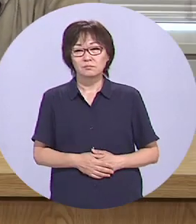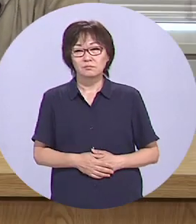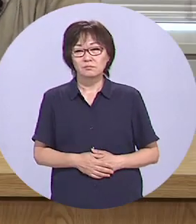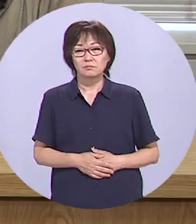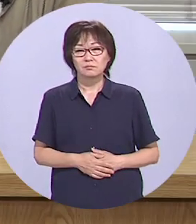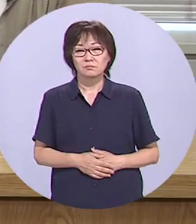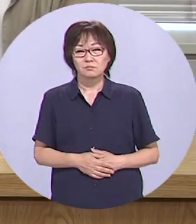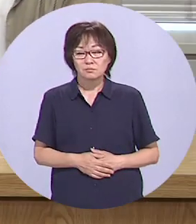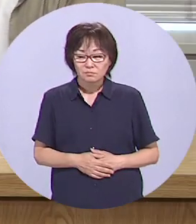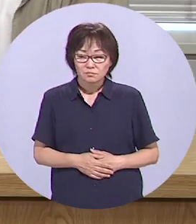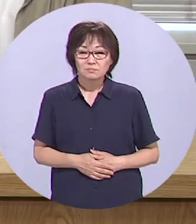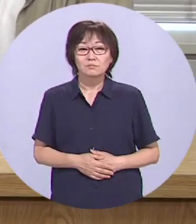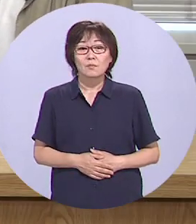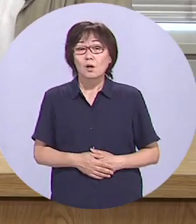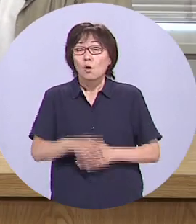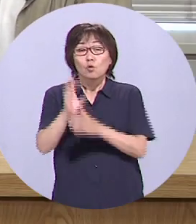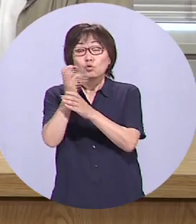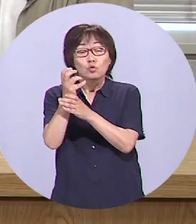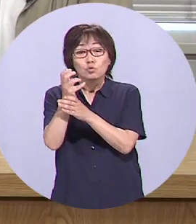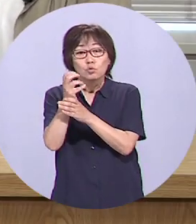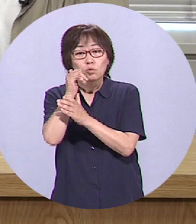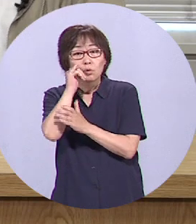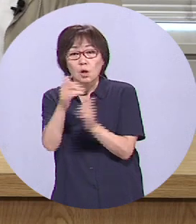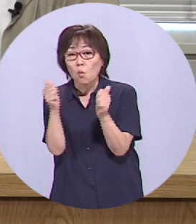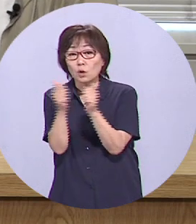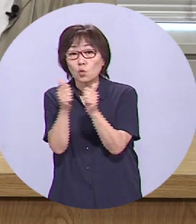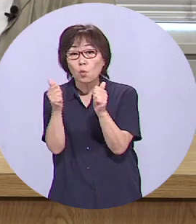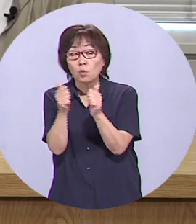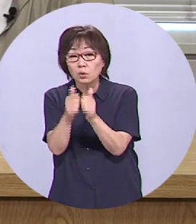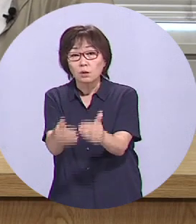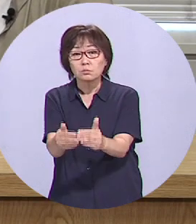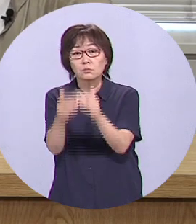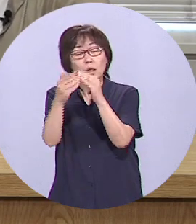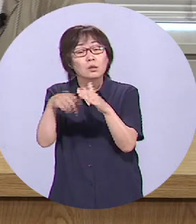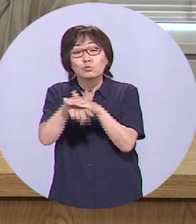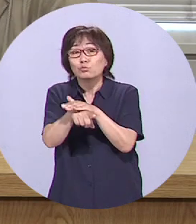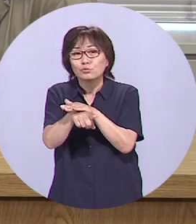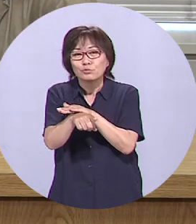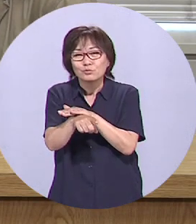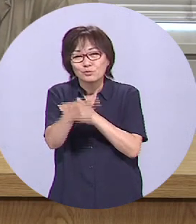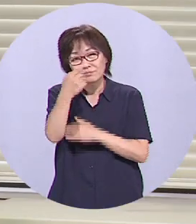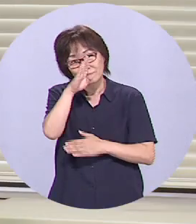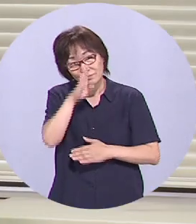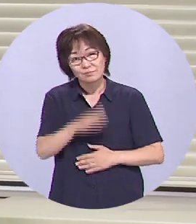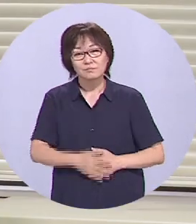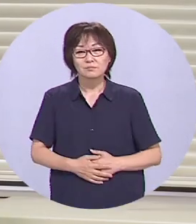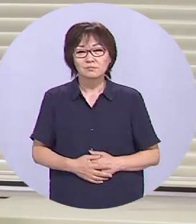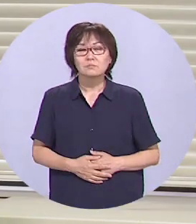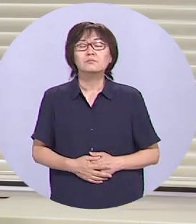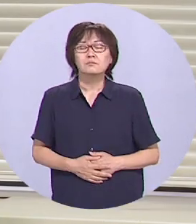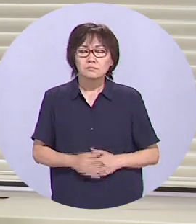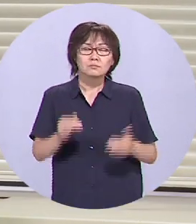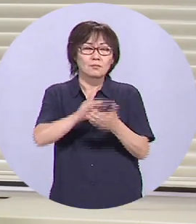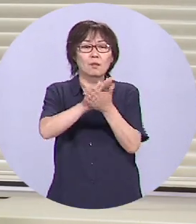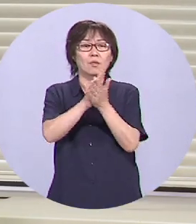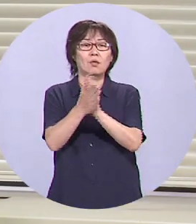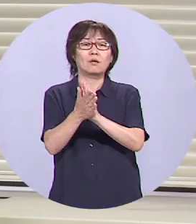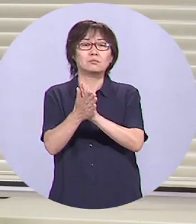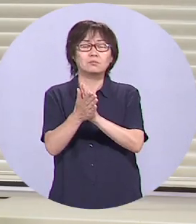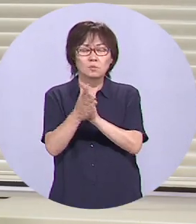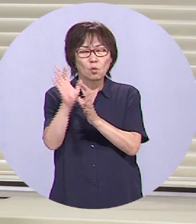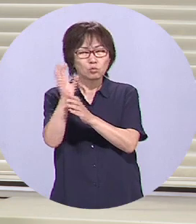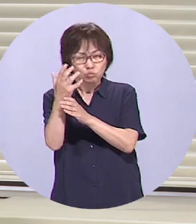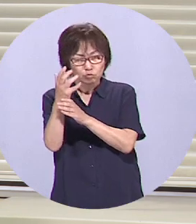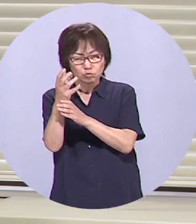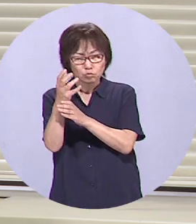はい、じゃあまず、救急電話相談をこう開設した理由についてお聞きしてもよろしいでしょうか。 本県の、はい、救急搬